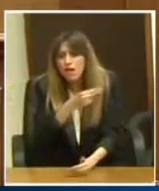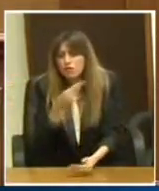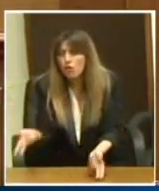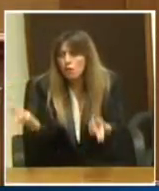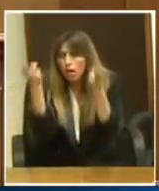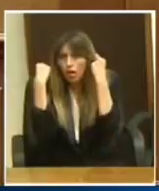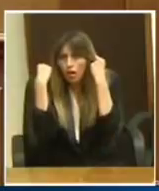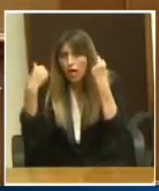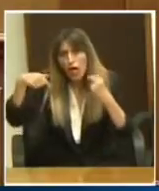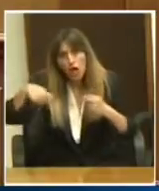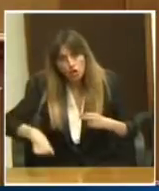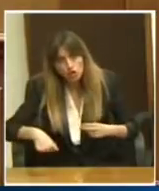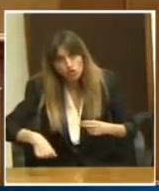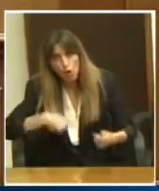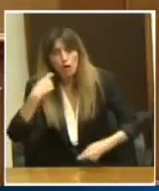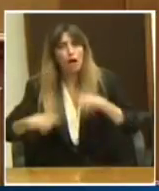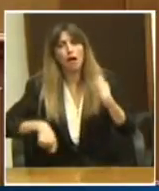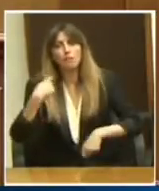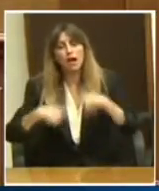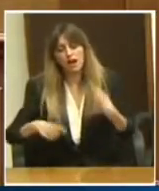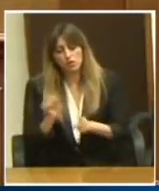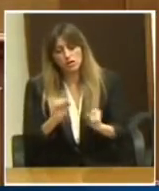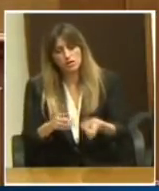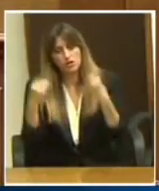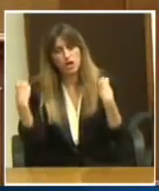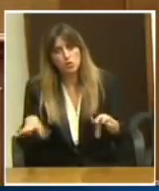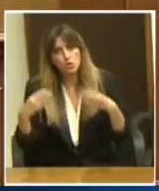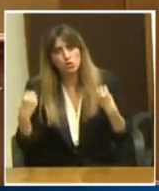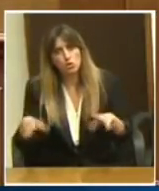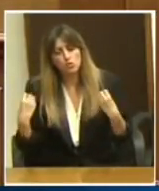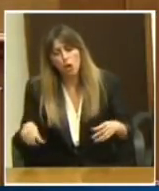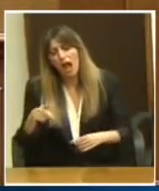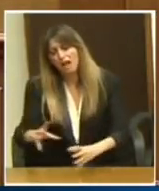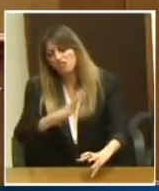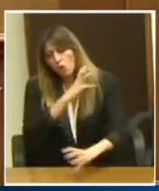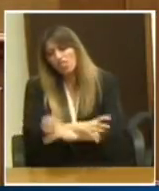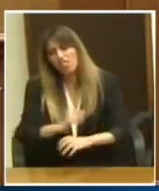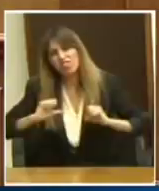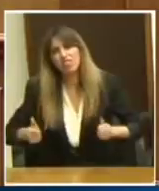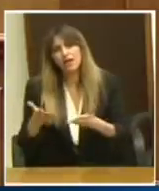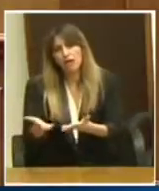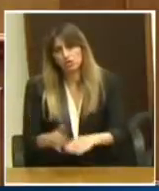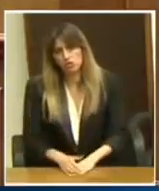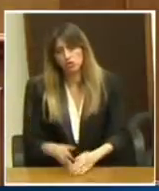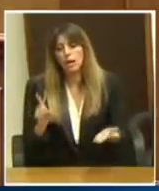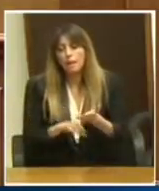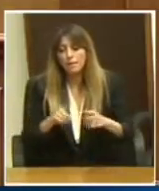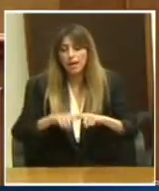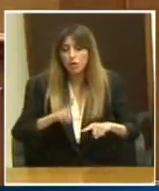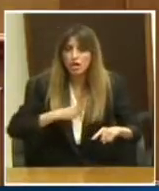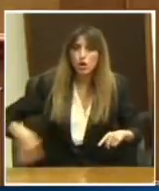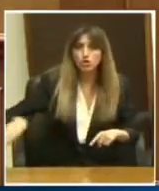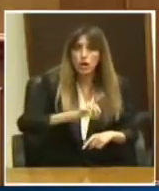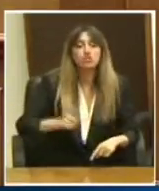συμφωνία, γιατί δεν πήραμε αυτά τα δύο πίσω. Πρόκειται για θράσος, κυρίες και κύριοι συνάδελφοι, και πρέπει ο ελληνικός λαός να καταλάβει ότι αυτό είναι